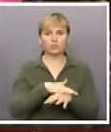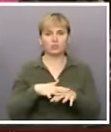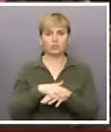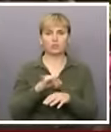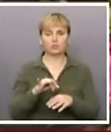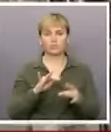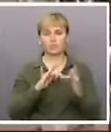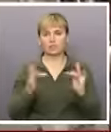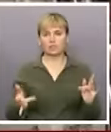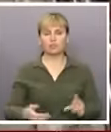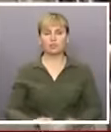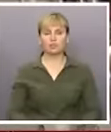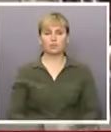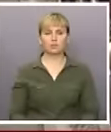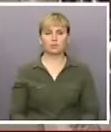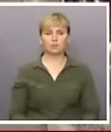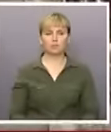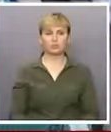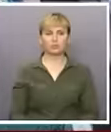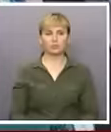в социальных сетях.